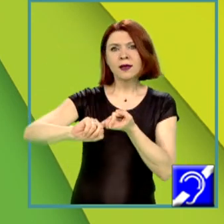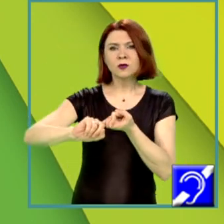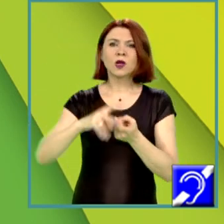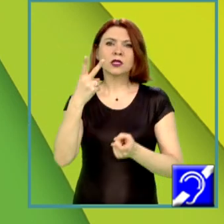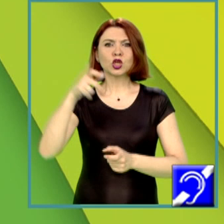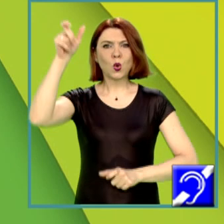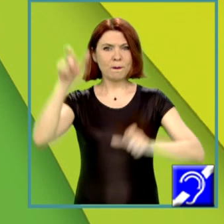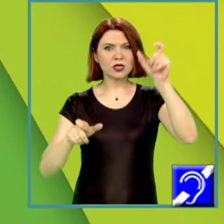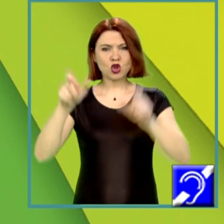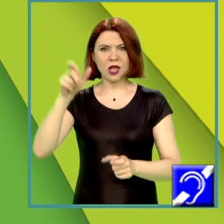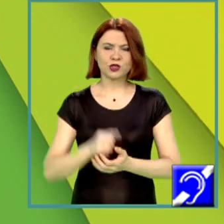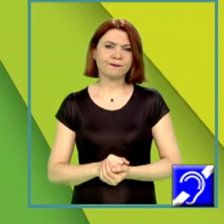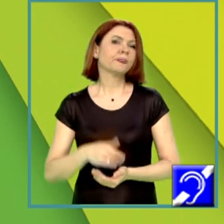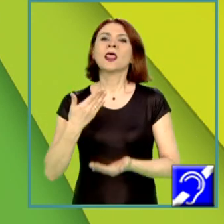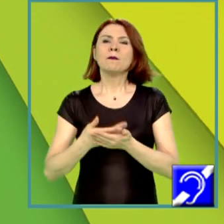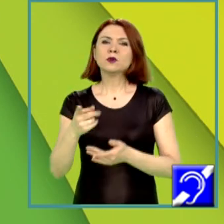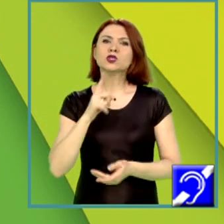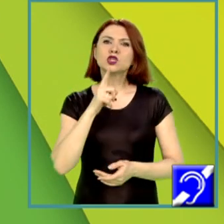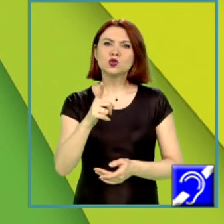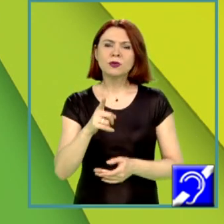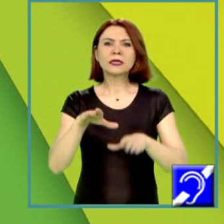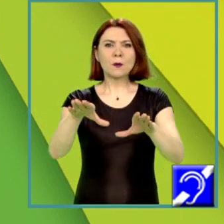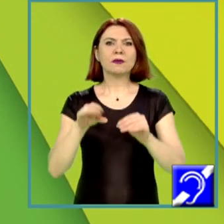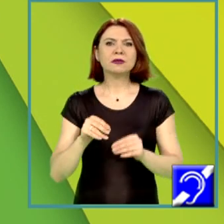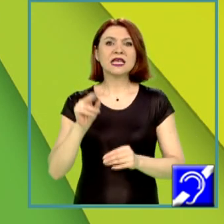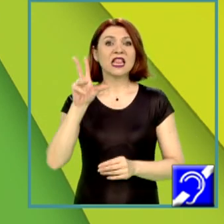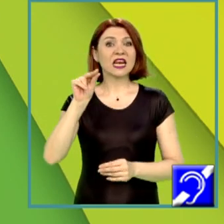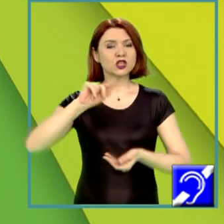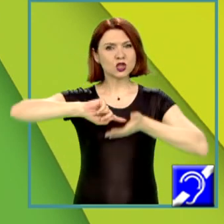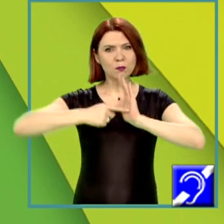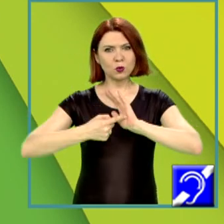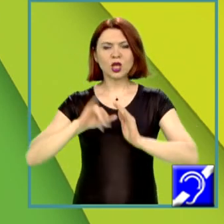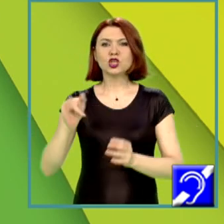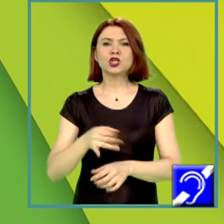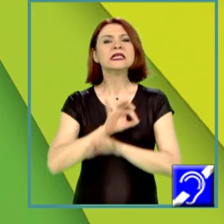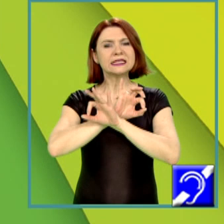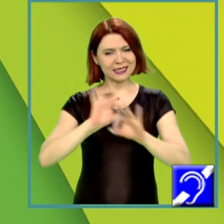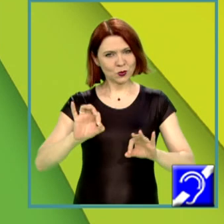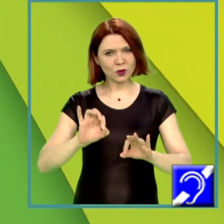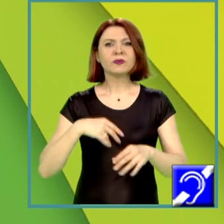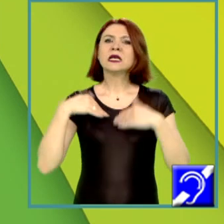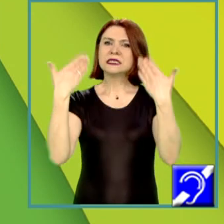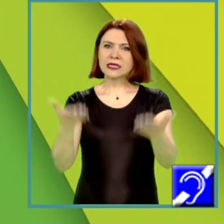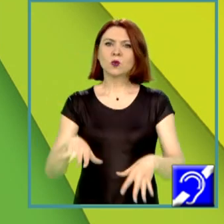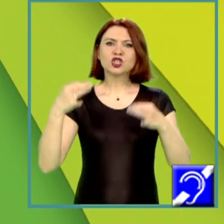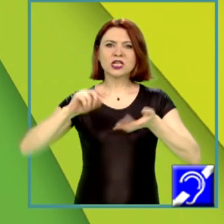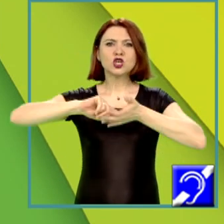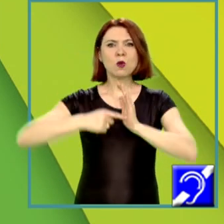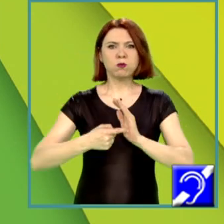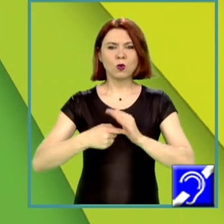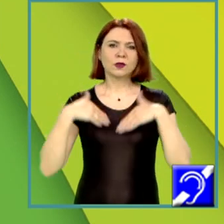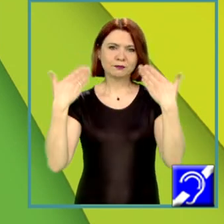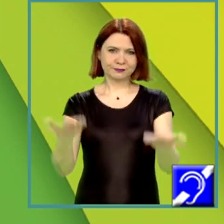două personaje pentru acest subiect veți primi 30 de puncte și bineînțeles se acordă și 10 puncte